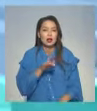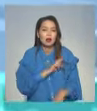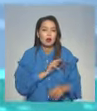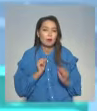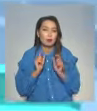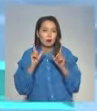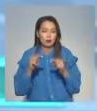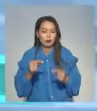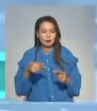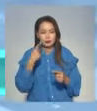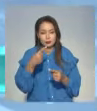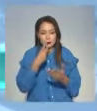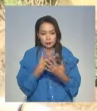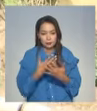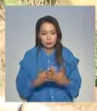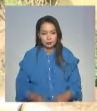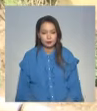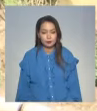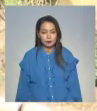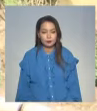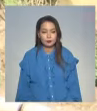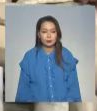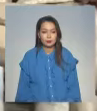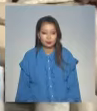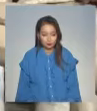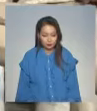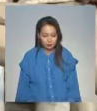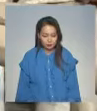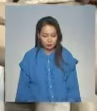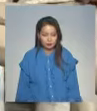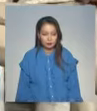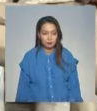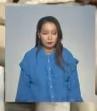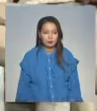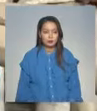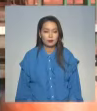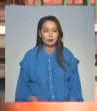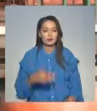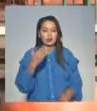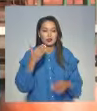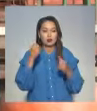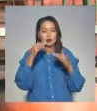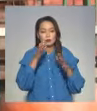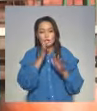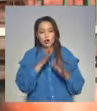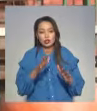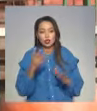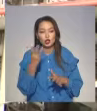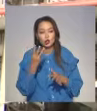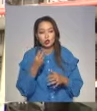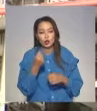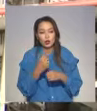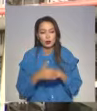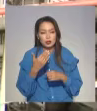туралы келесі материалда. 40 жылдан бері Шымкентті жарықпен, жылумен қамтып отырған 3-ші энерго орталықтың